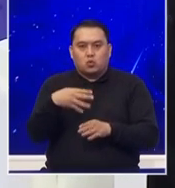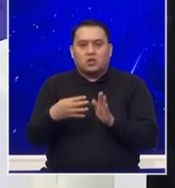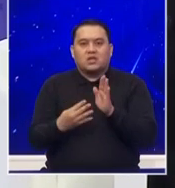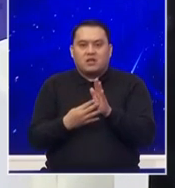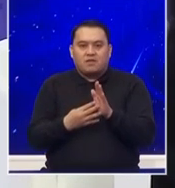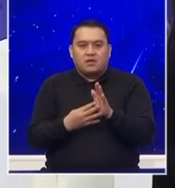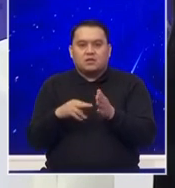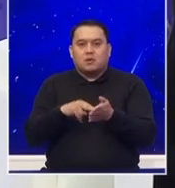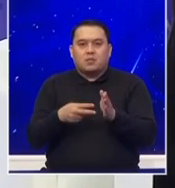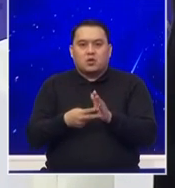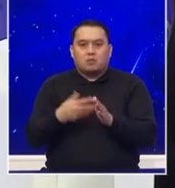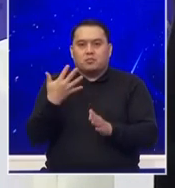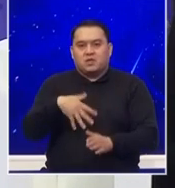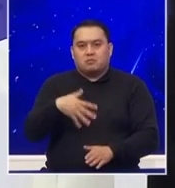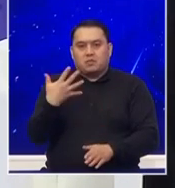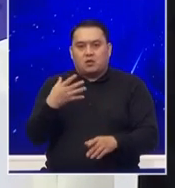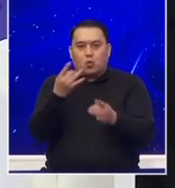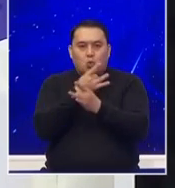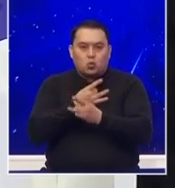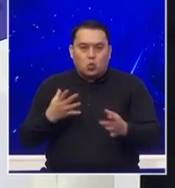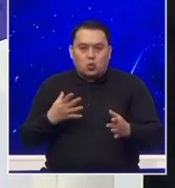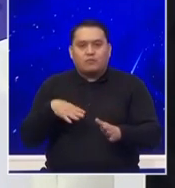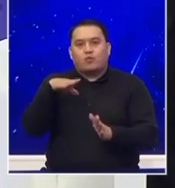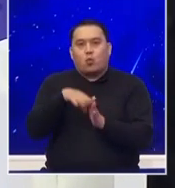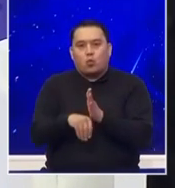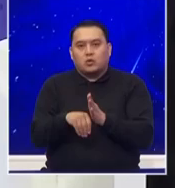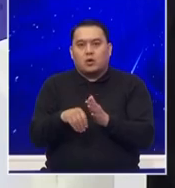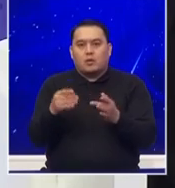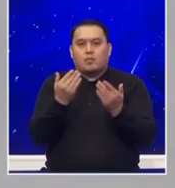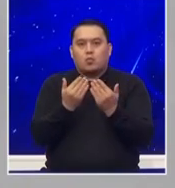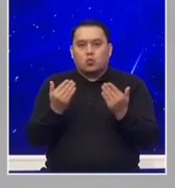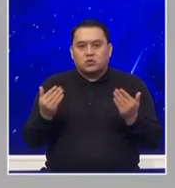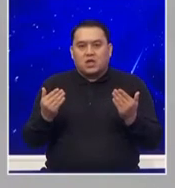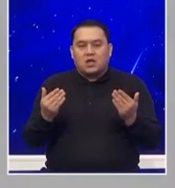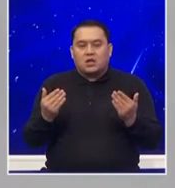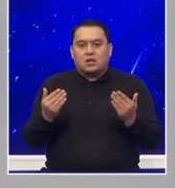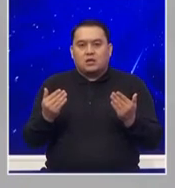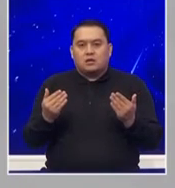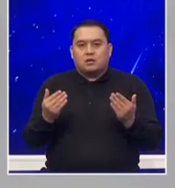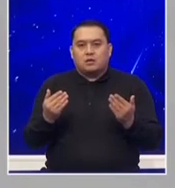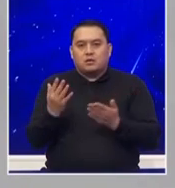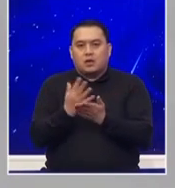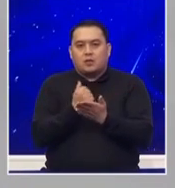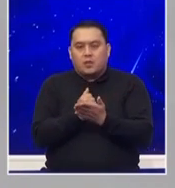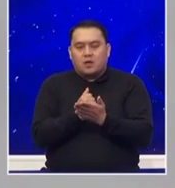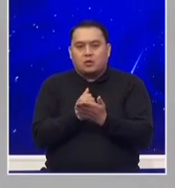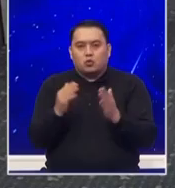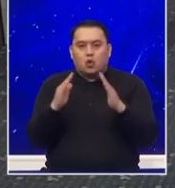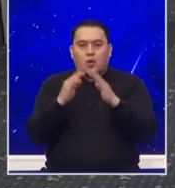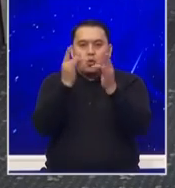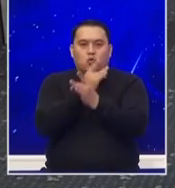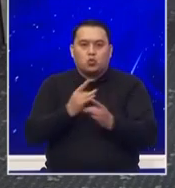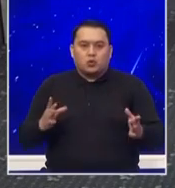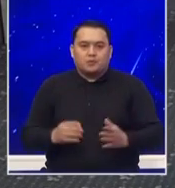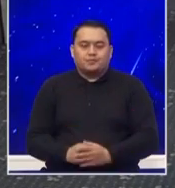в этом году запланировано 55 объектов культуры. Туда входят и музеи, библиотеки, архив, дома культуры.